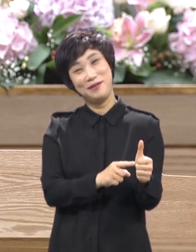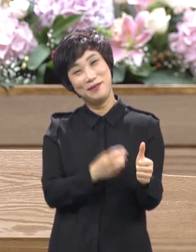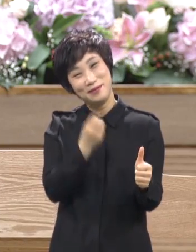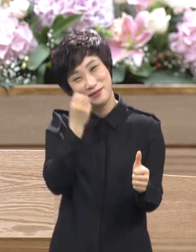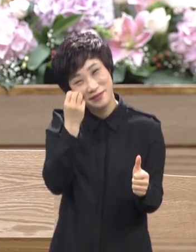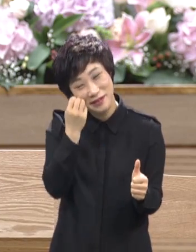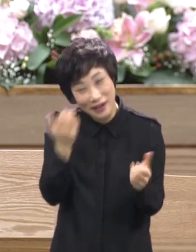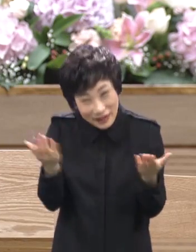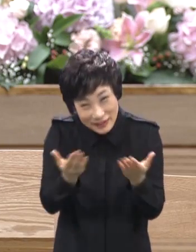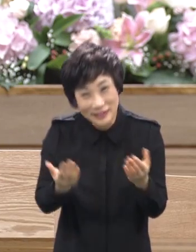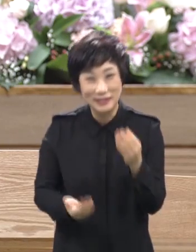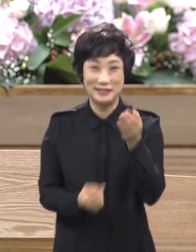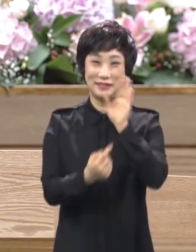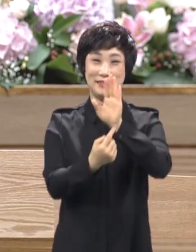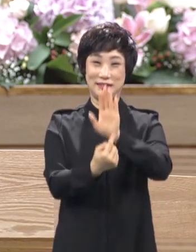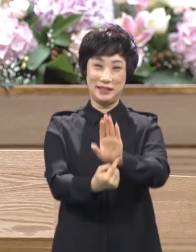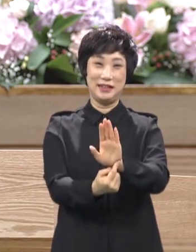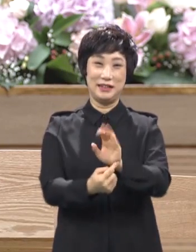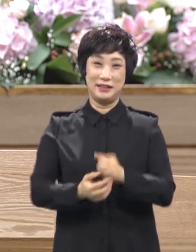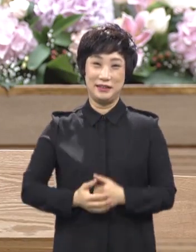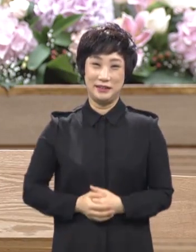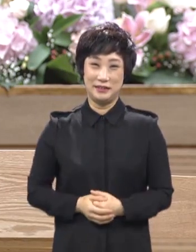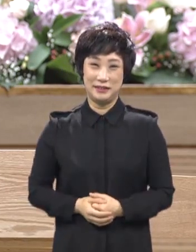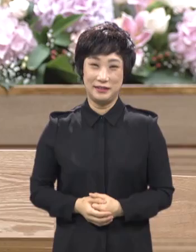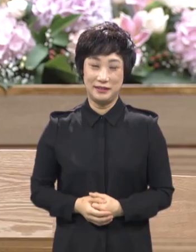사건이 일어나면서